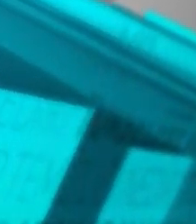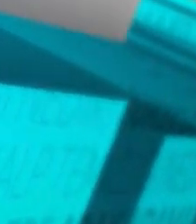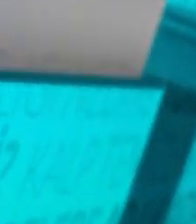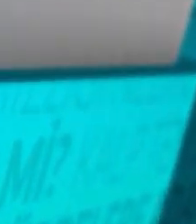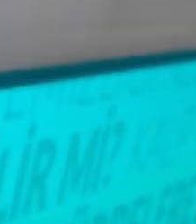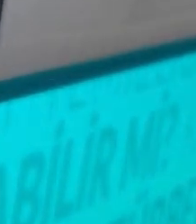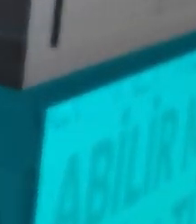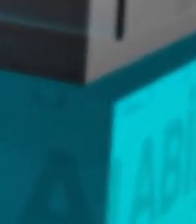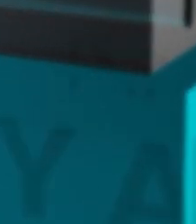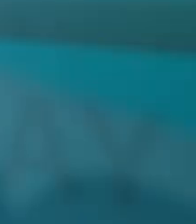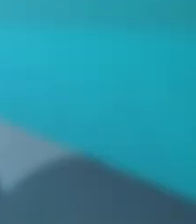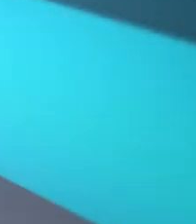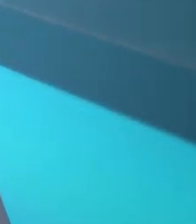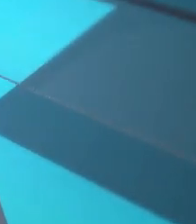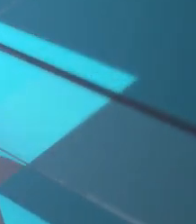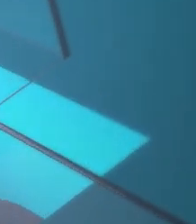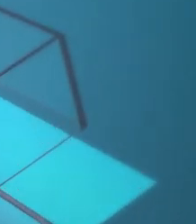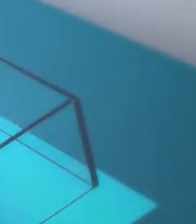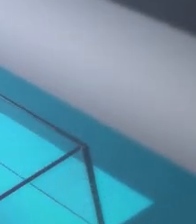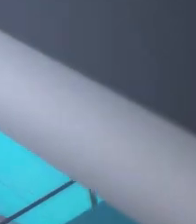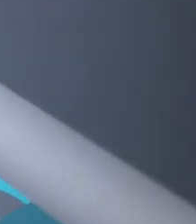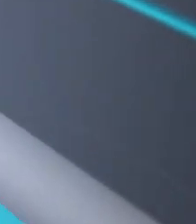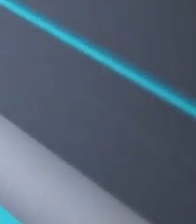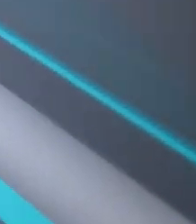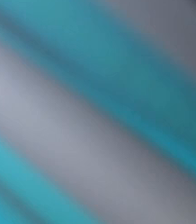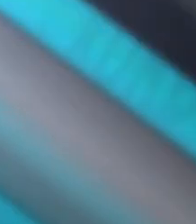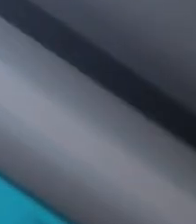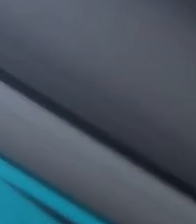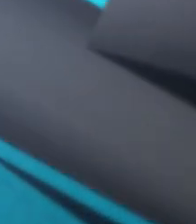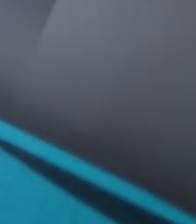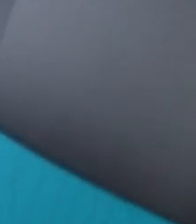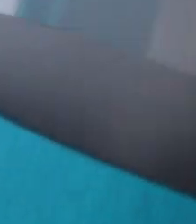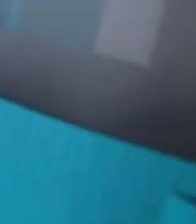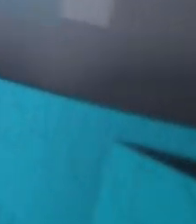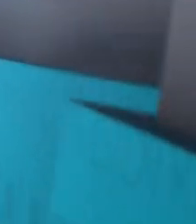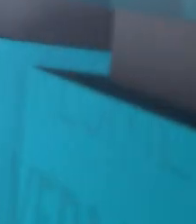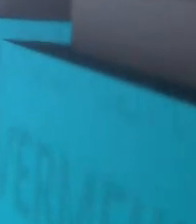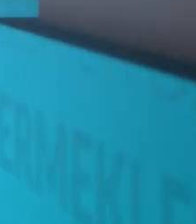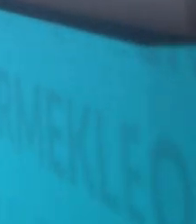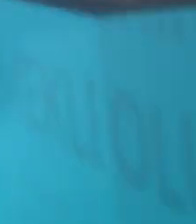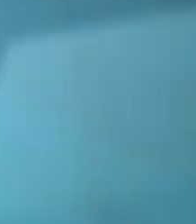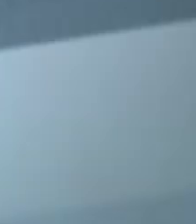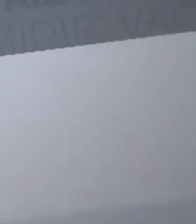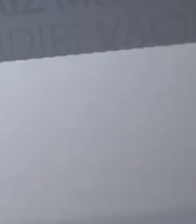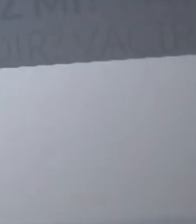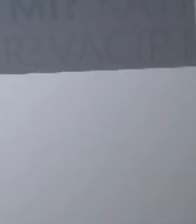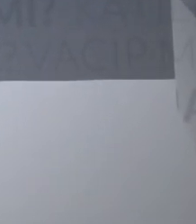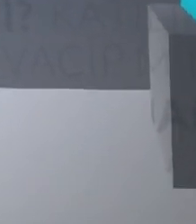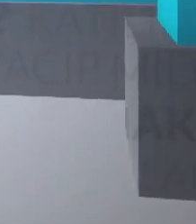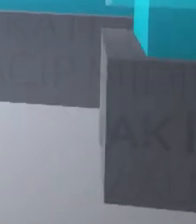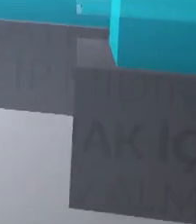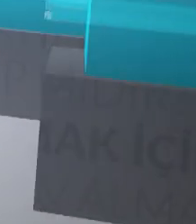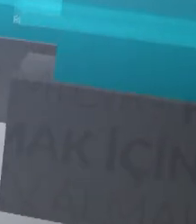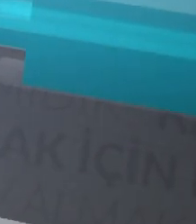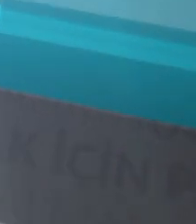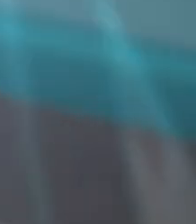duruşu var mıdır, vacip midir? Nerede orasını bozan bir hanımefendi bu? Dinimizde zorlama var mı? Hangi kişilere kurban duruşa?